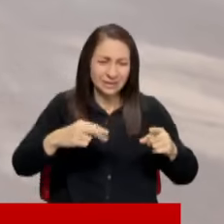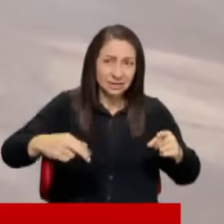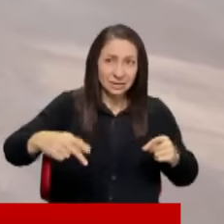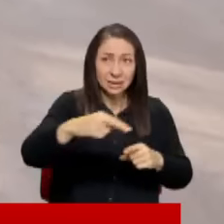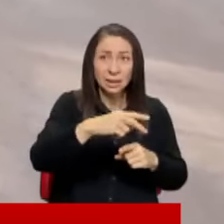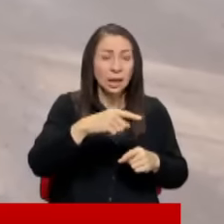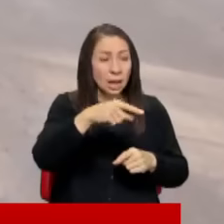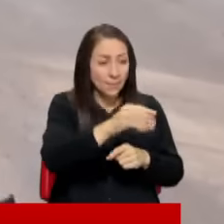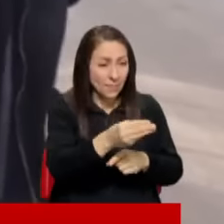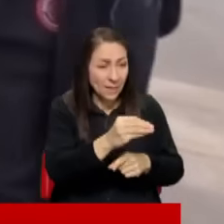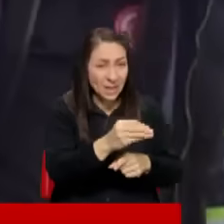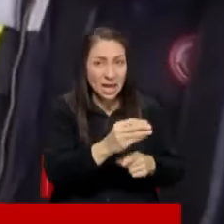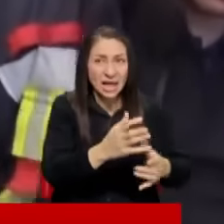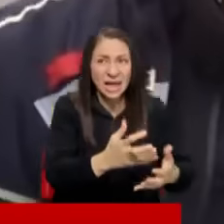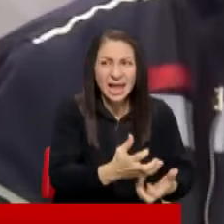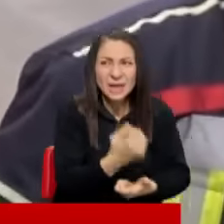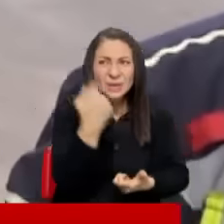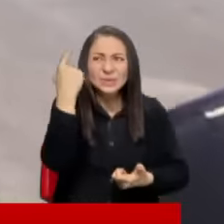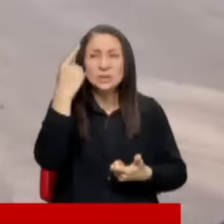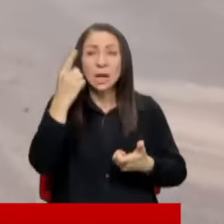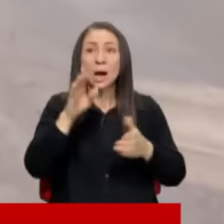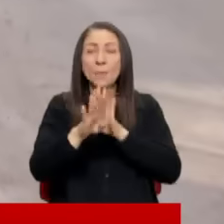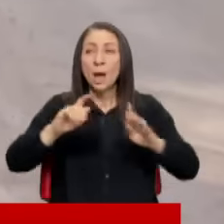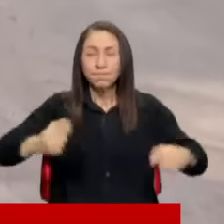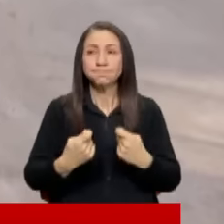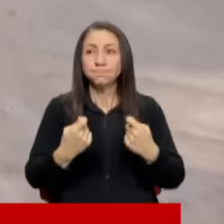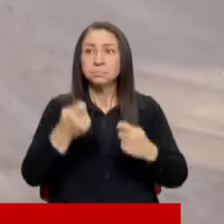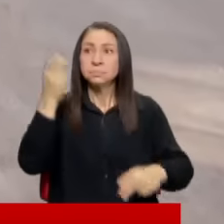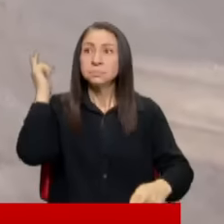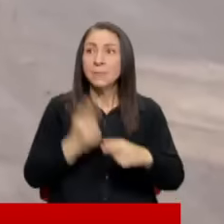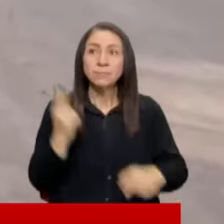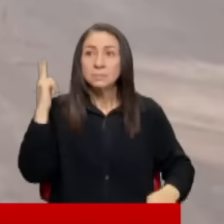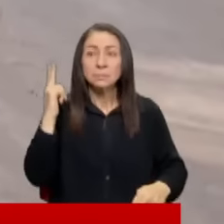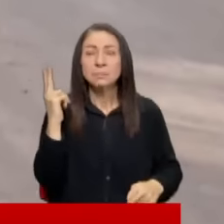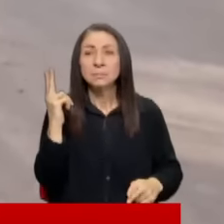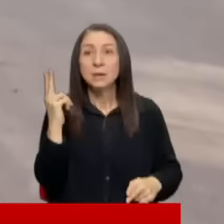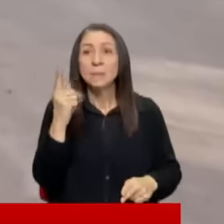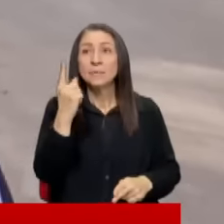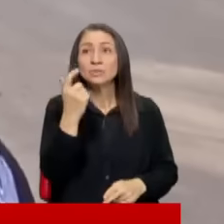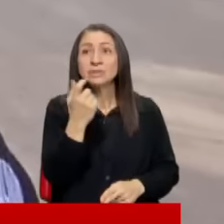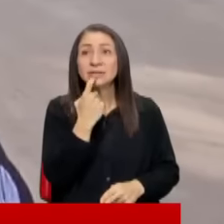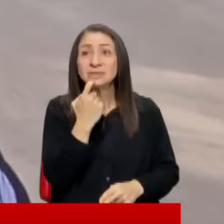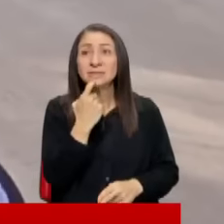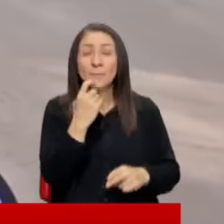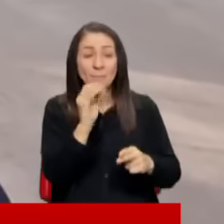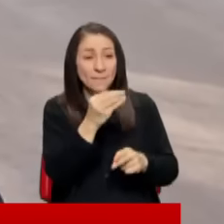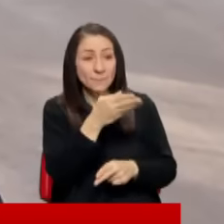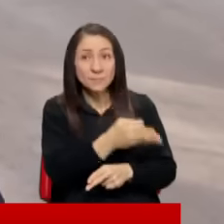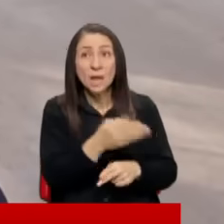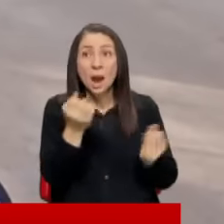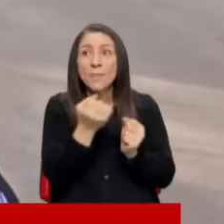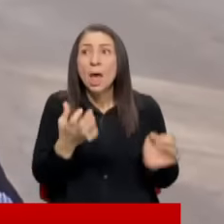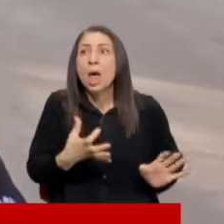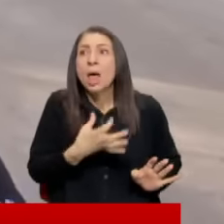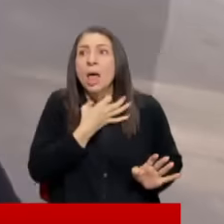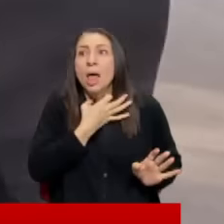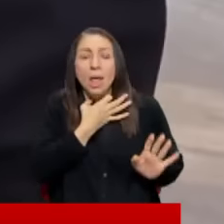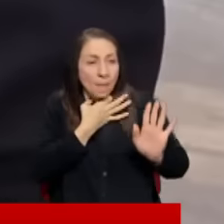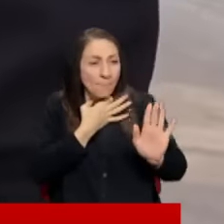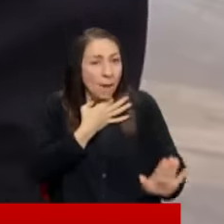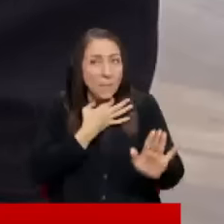Yan koltukta yatan bebeğini kucağına alacağı sırada kapılar aniden kilitlendi. 1,5 yaşındaki Göktuğ bebek araçta mahsur